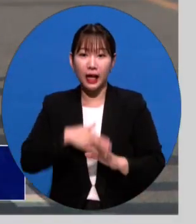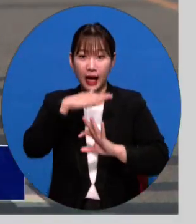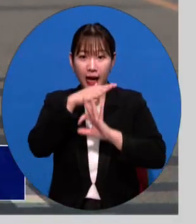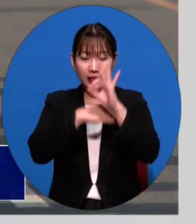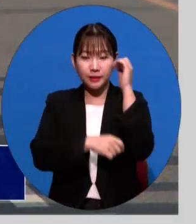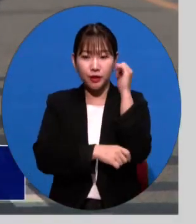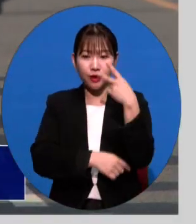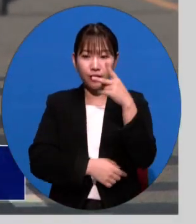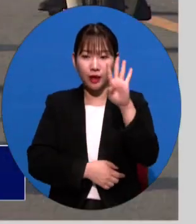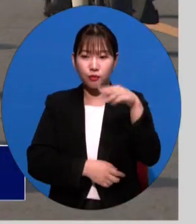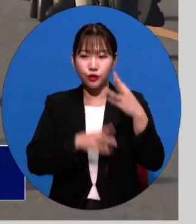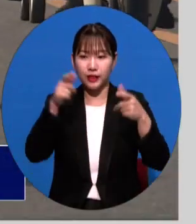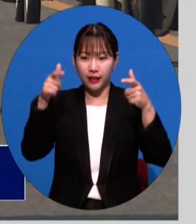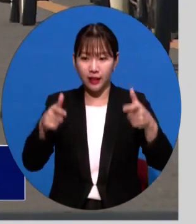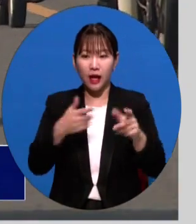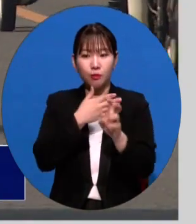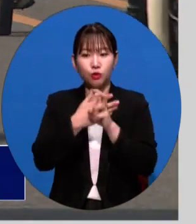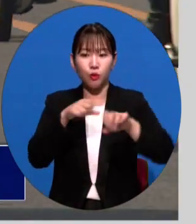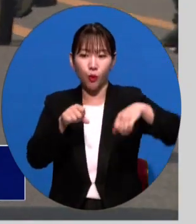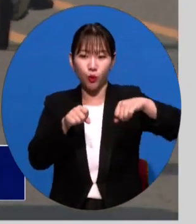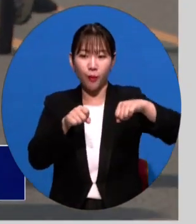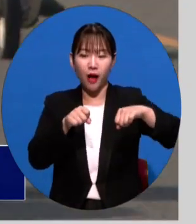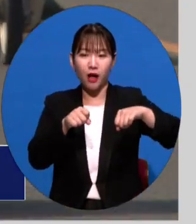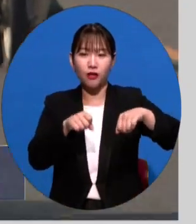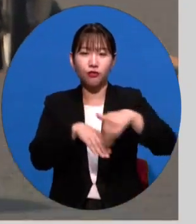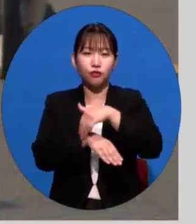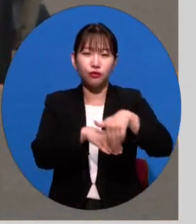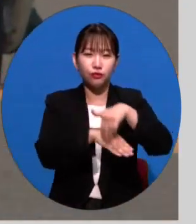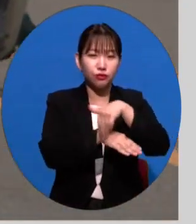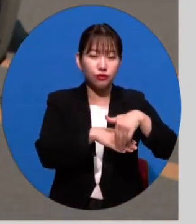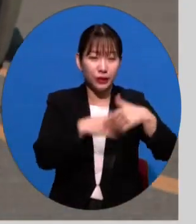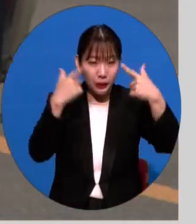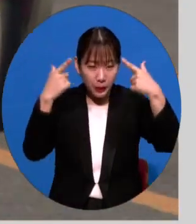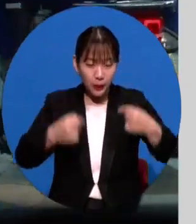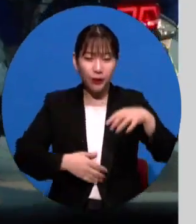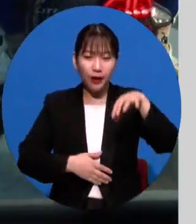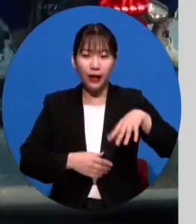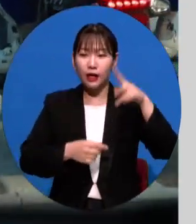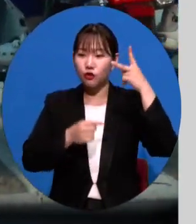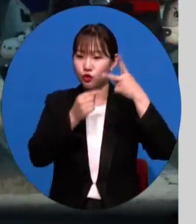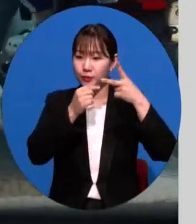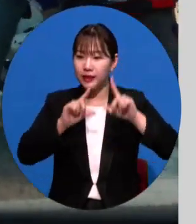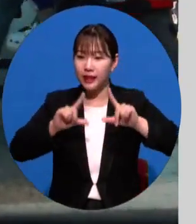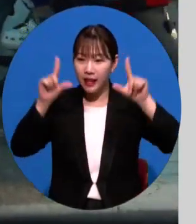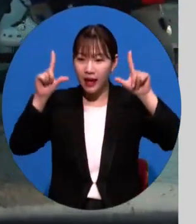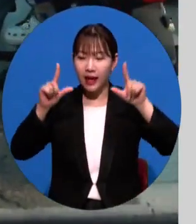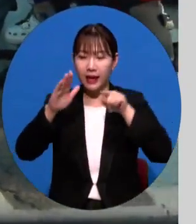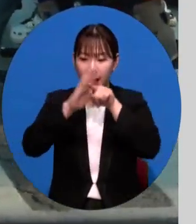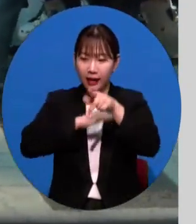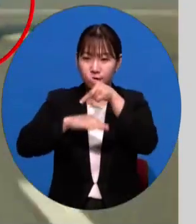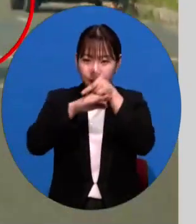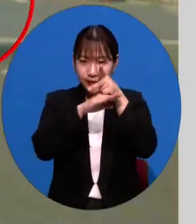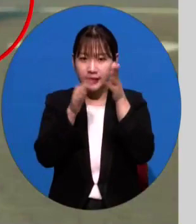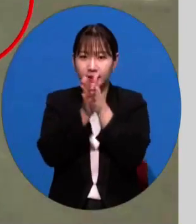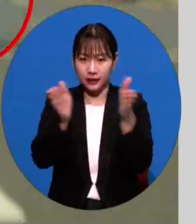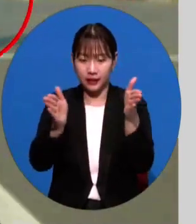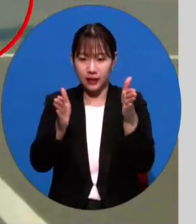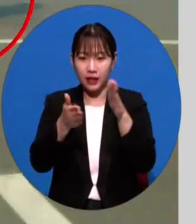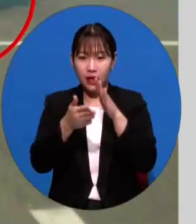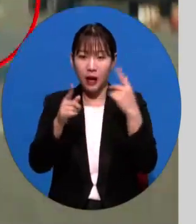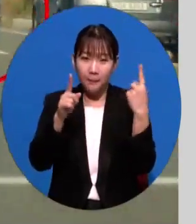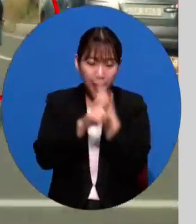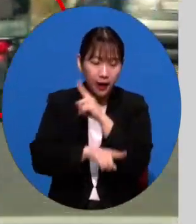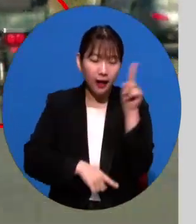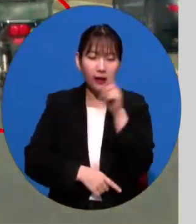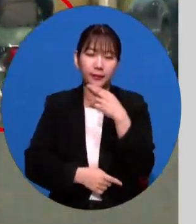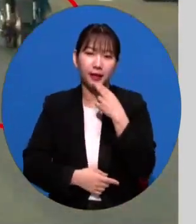출근길 영암 대불산단. 불법 오토바이가 운행되고 있는지 똑같은 곳에서 이틀째 현장 취재를 했습니다. 변한 건